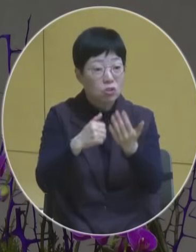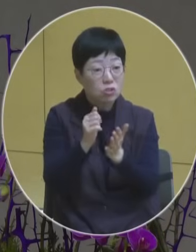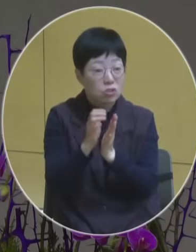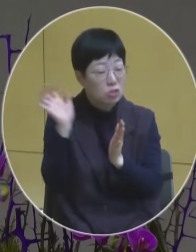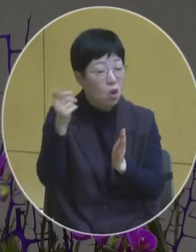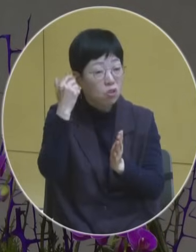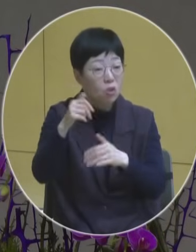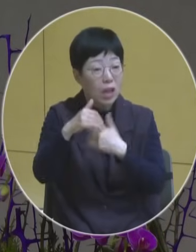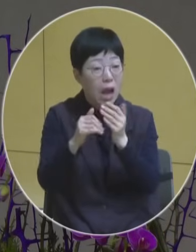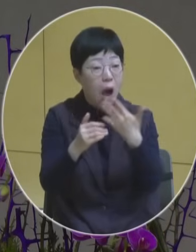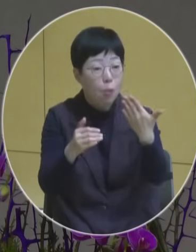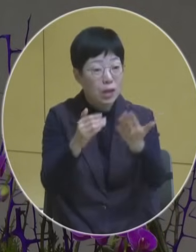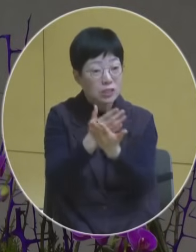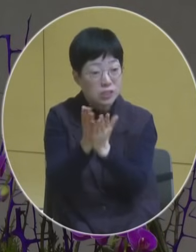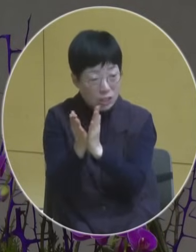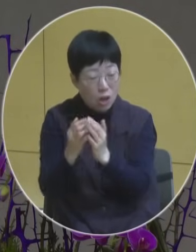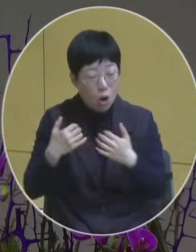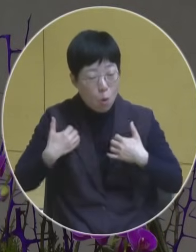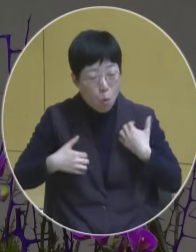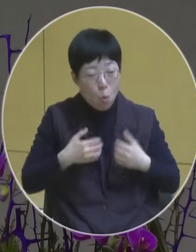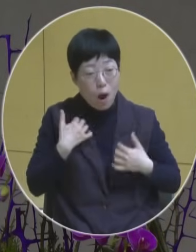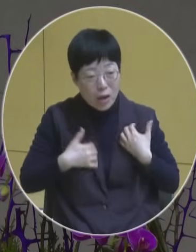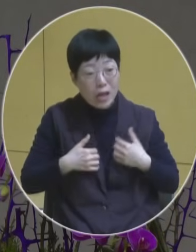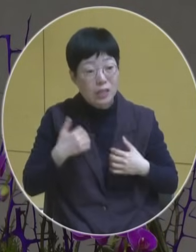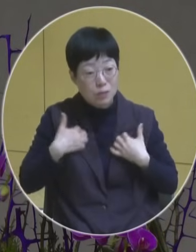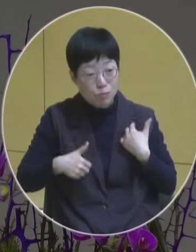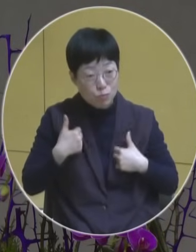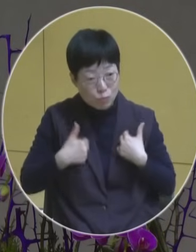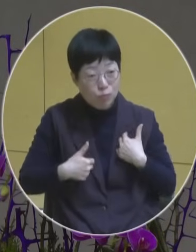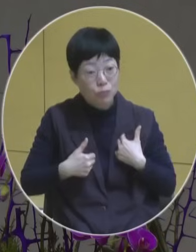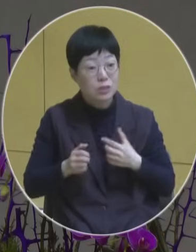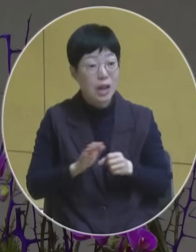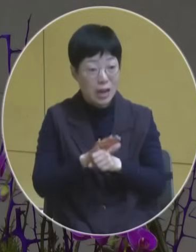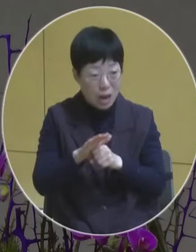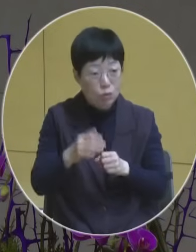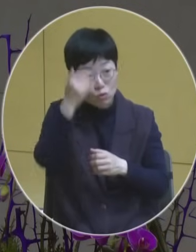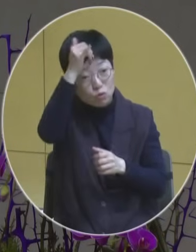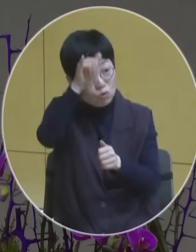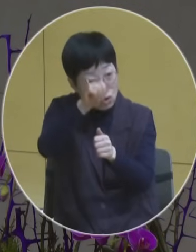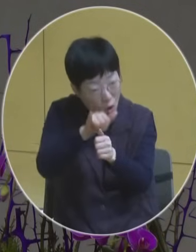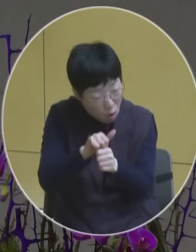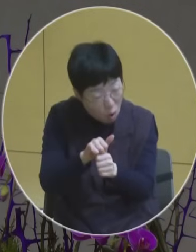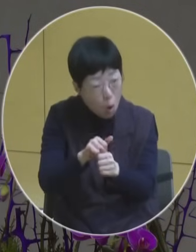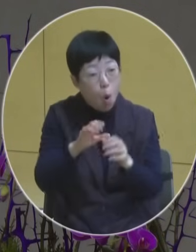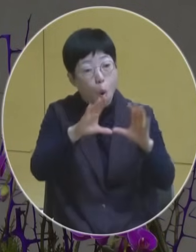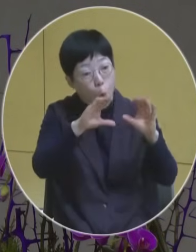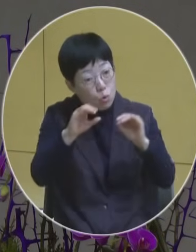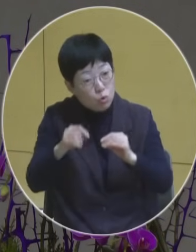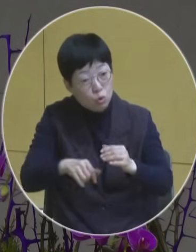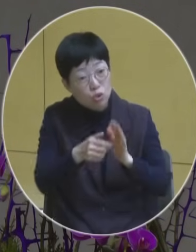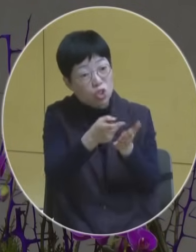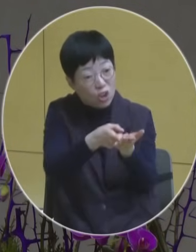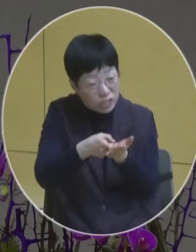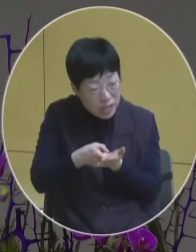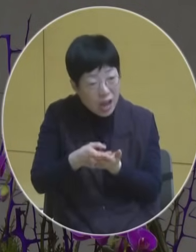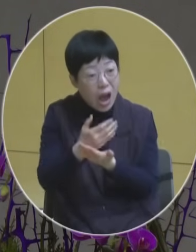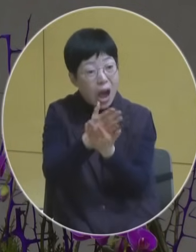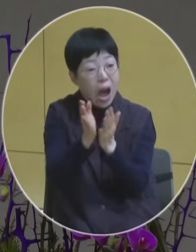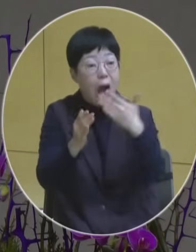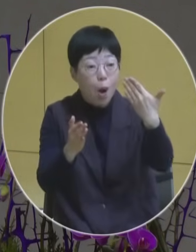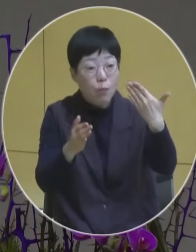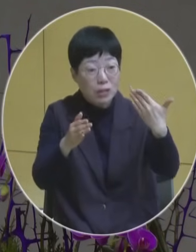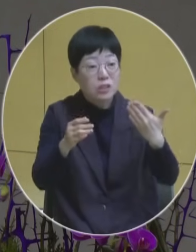말씀하셨어요. 사랑, 희락, 화평, 인내, 자비, 양선, 충성, 온유, 절제. 이것이 아홉